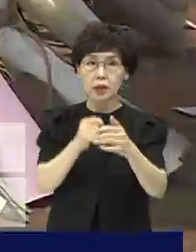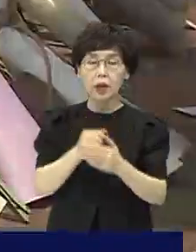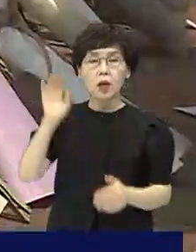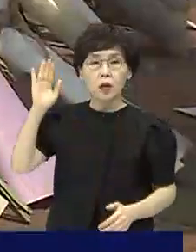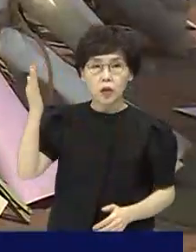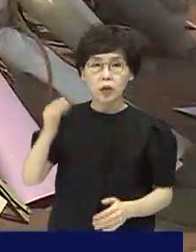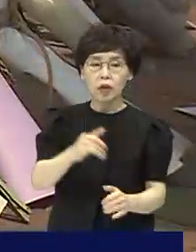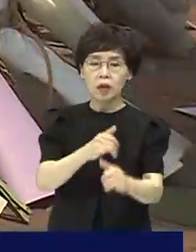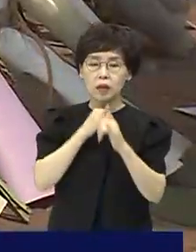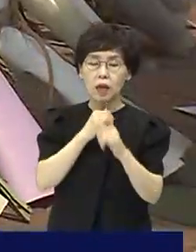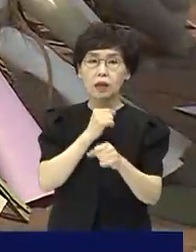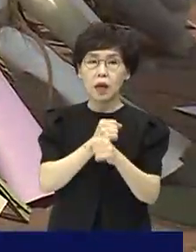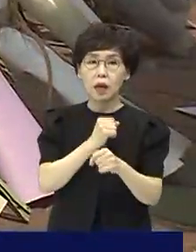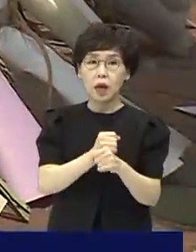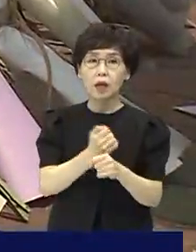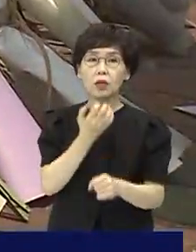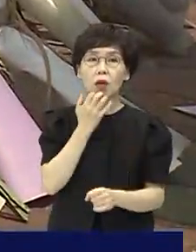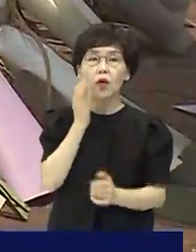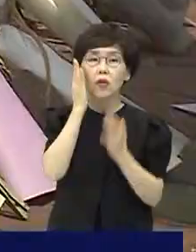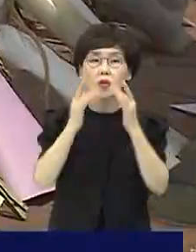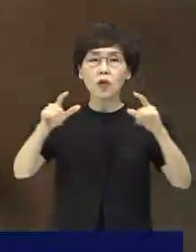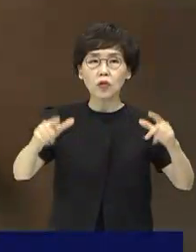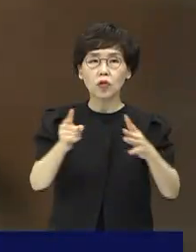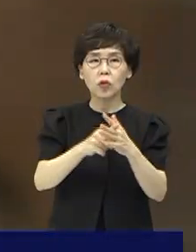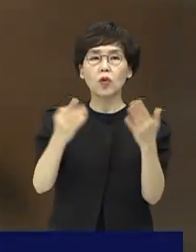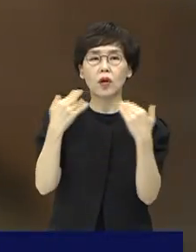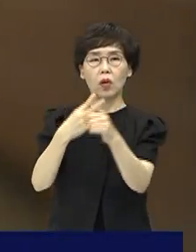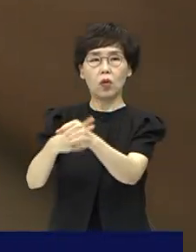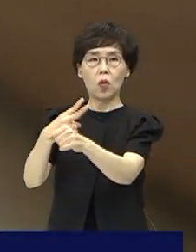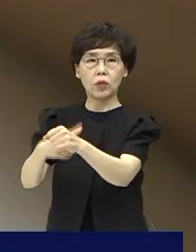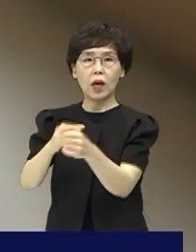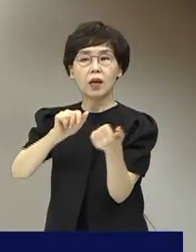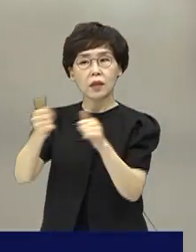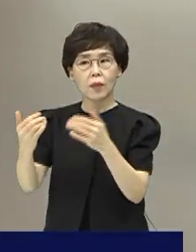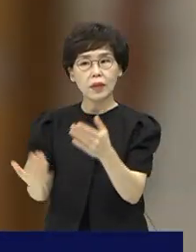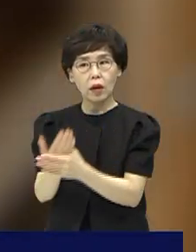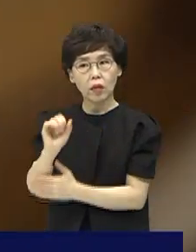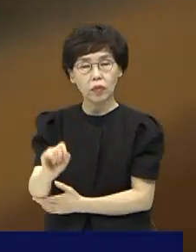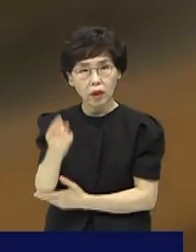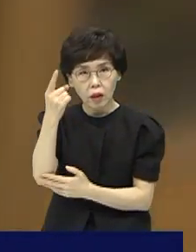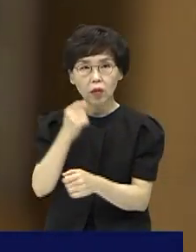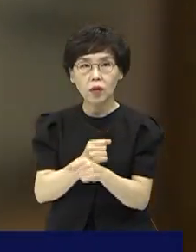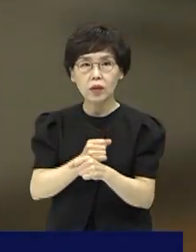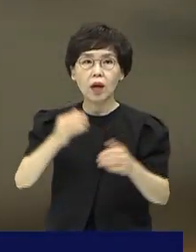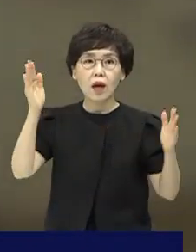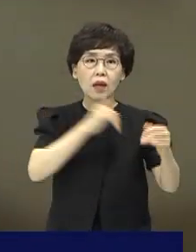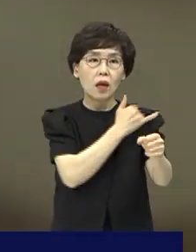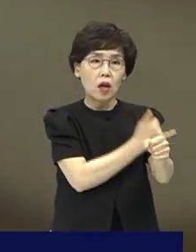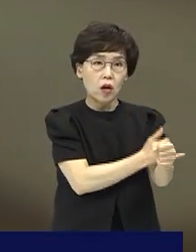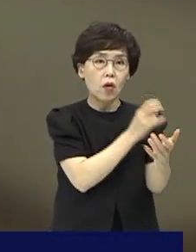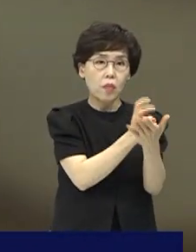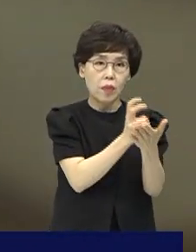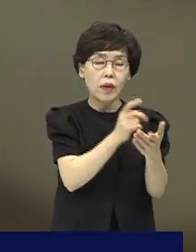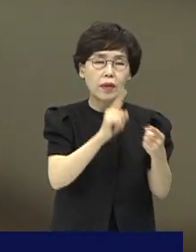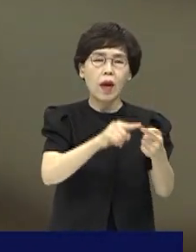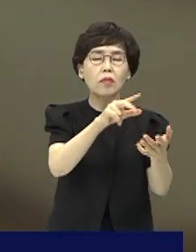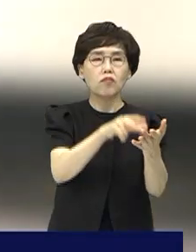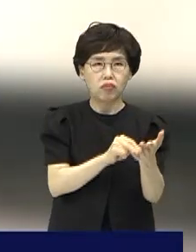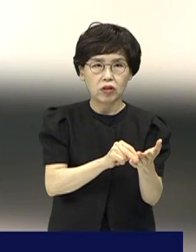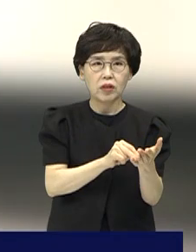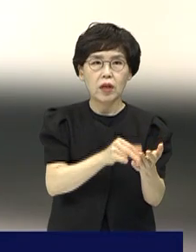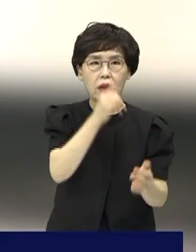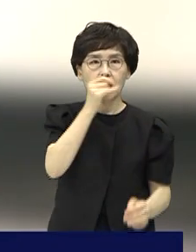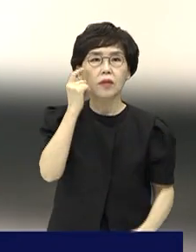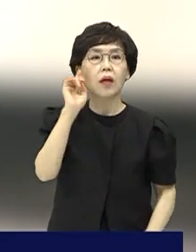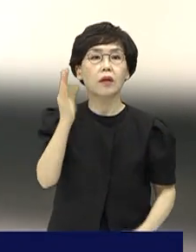최근 스스로 목숨을 끊은 서울 서초구 초등학교 교사 사망 사건 등을 계기로 학생 인권 조례에 대한 문제의식에 따른